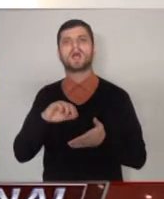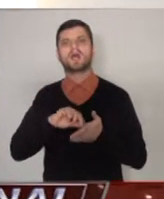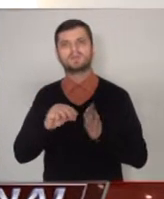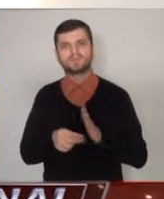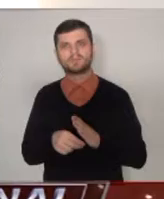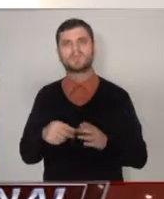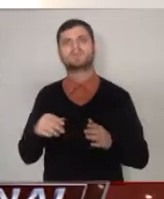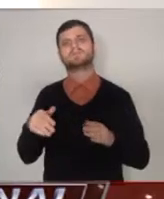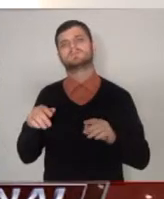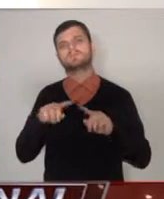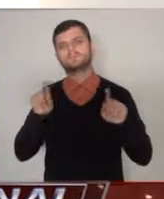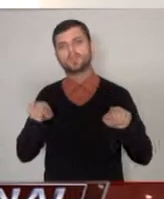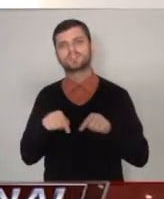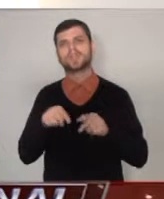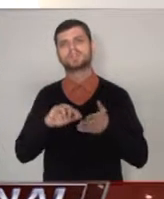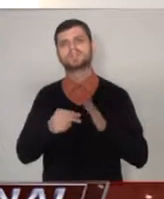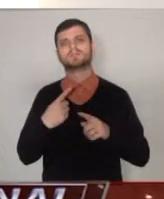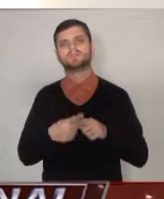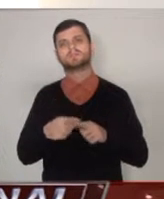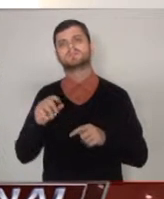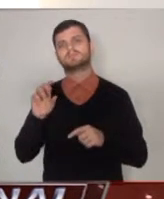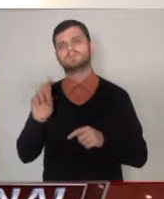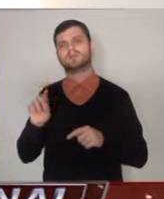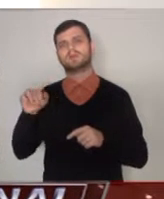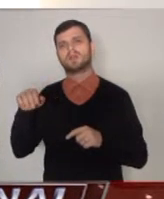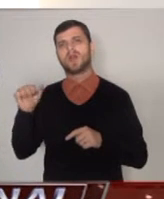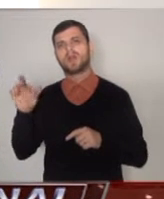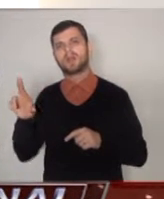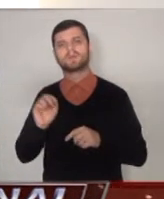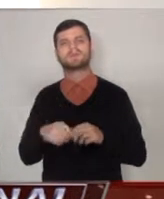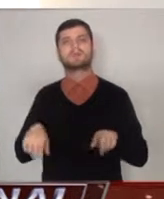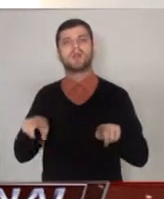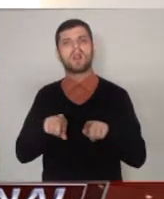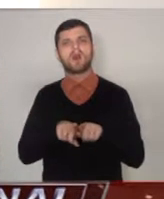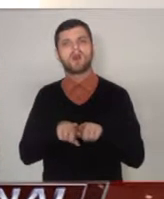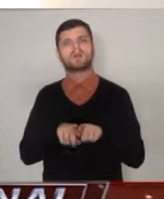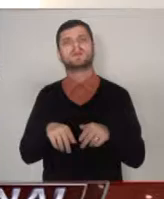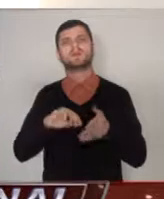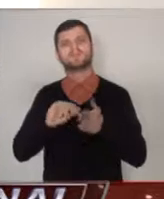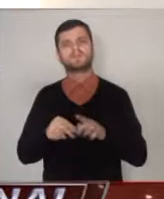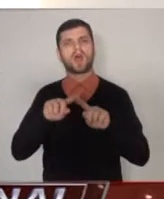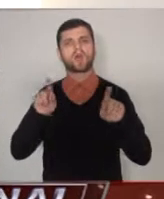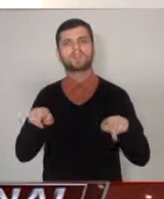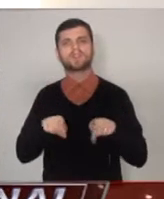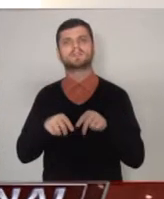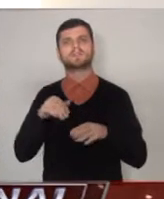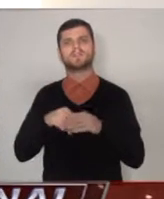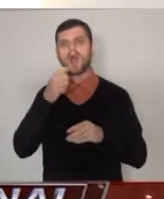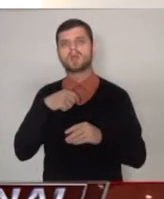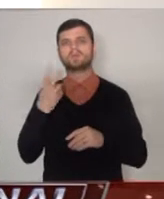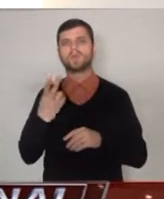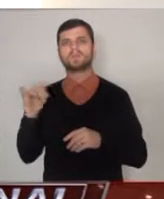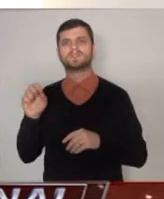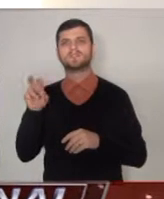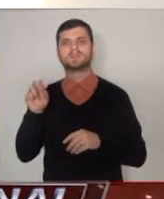PNADR-ul și, în sfârșit, am semnat contractul de începerea lucrărilor în 2013. Și atât